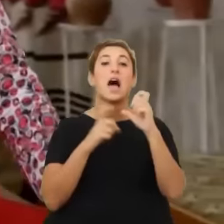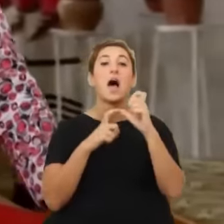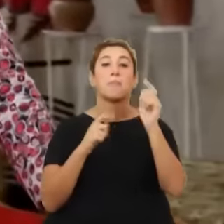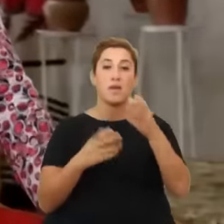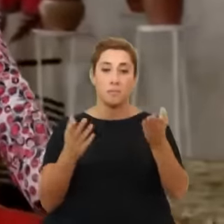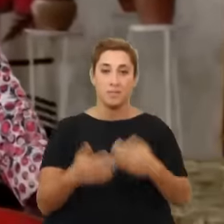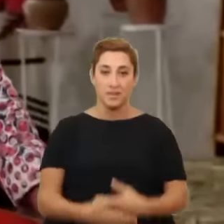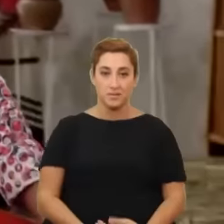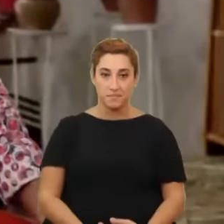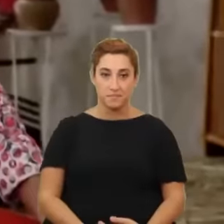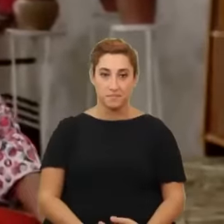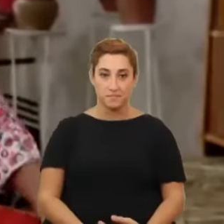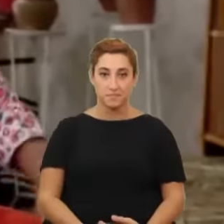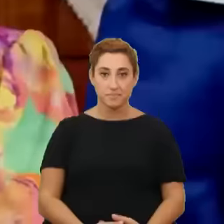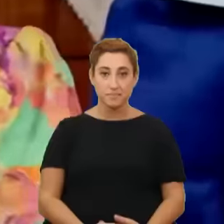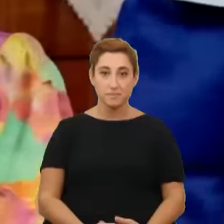Balboa.